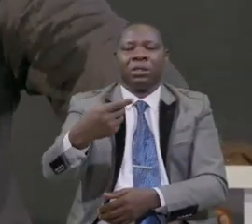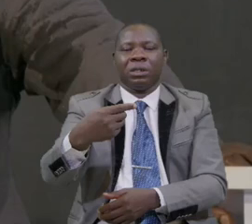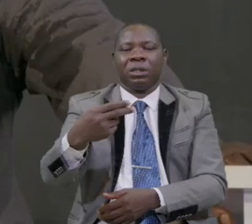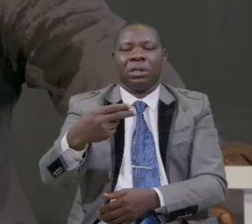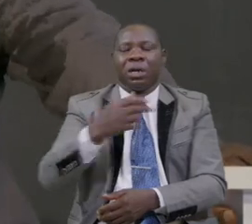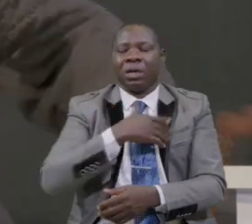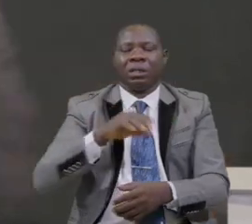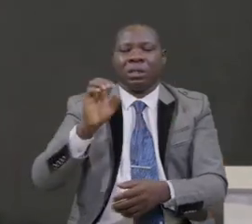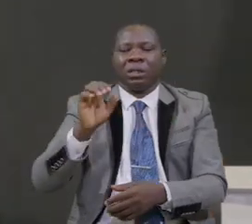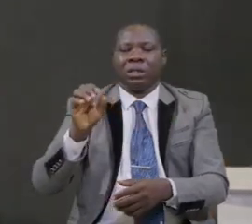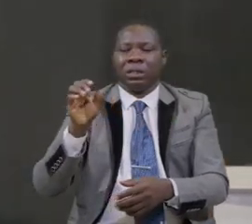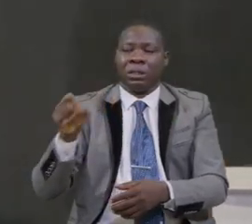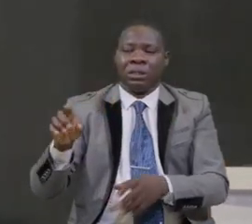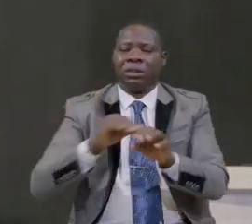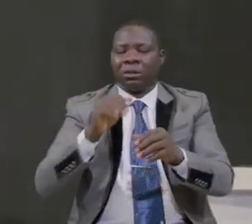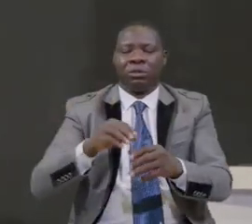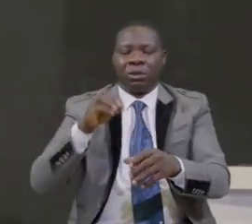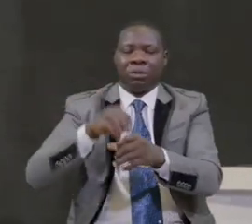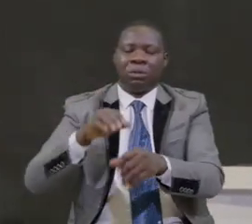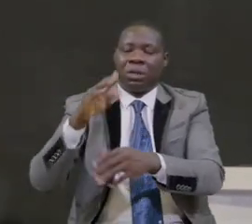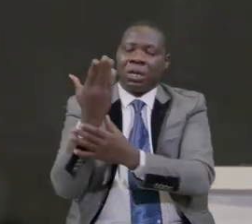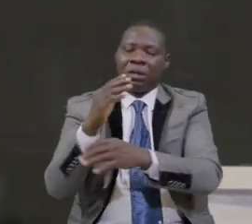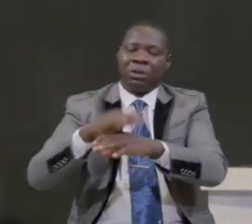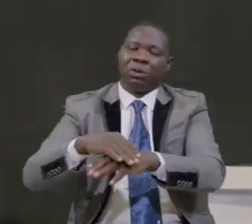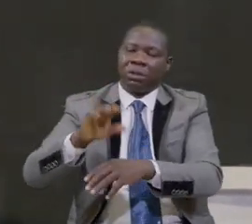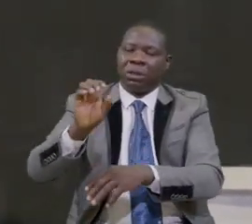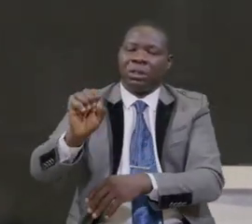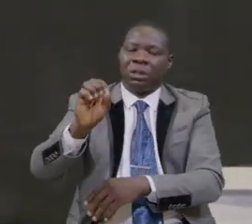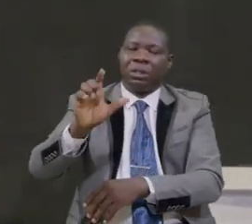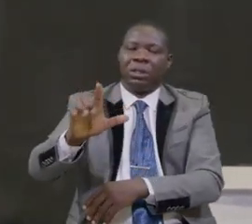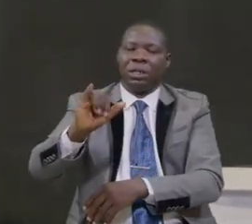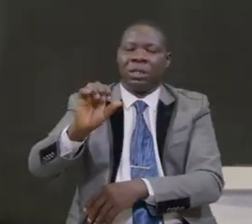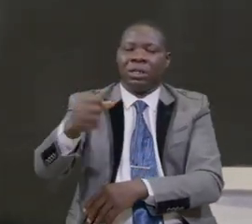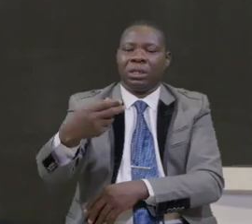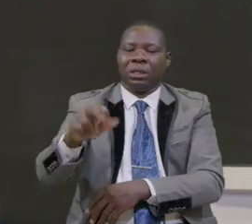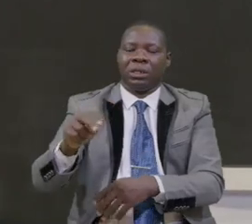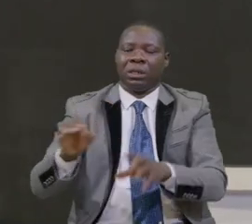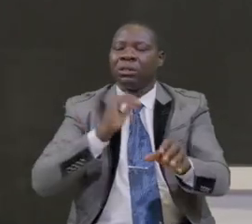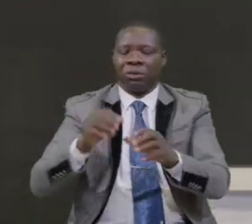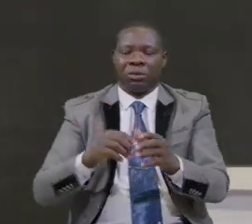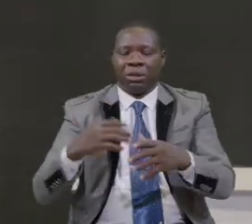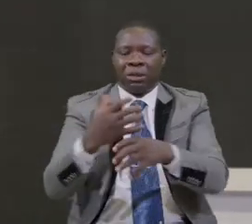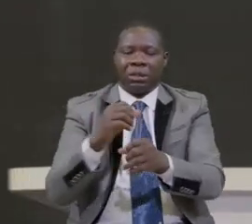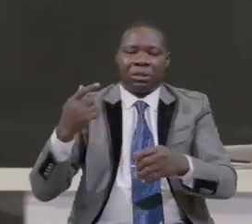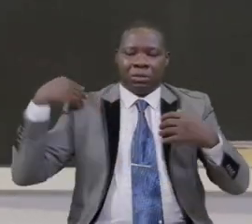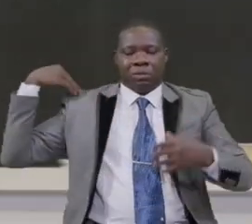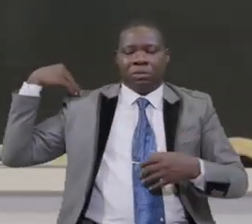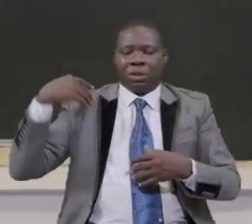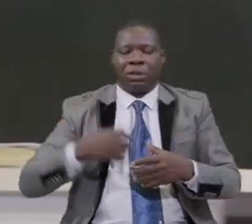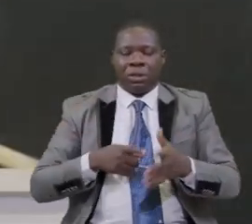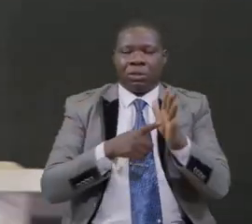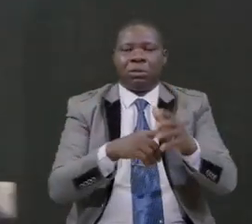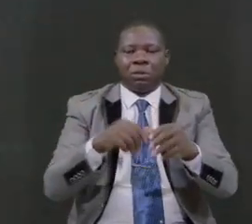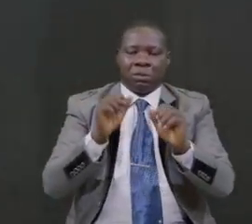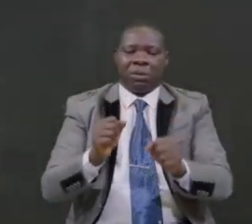mains. Notez ça. Élisée l'a pas pris par les épaules et l'a secoué pour montrer la puissance. Non, non, non, il n'a rien fait de